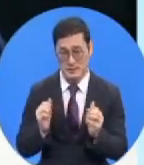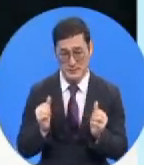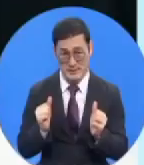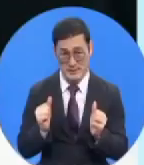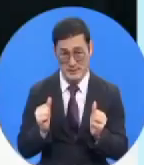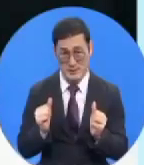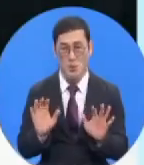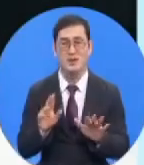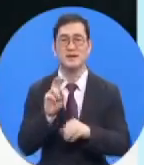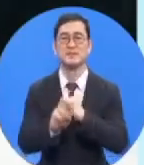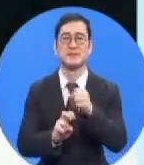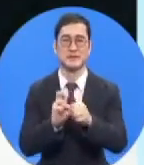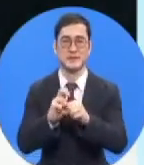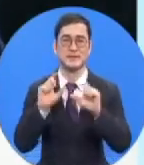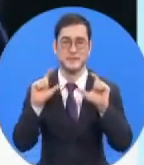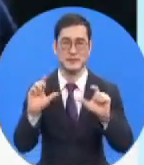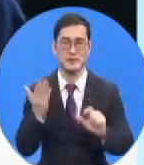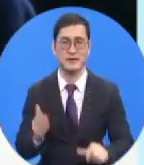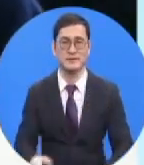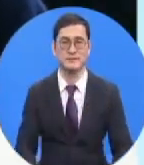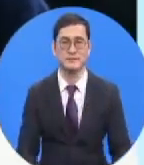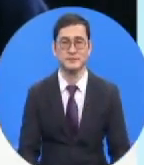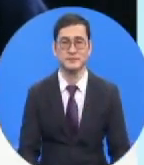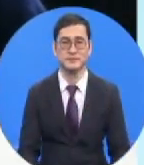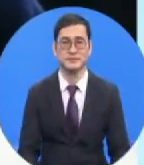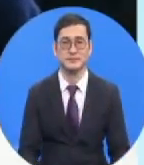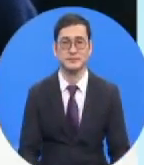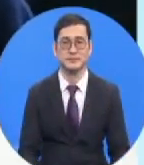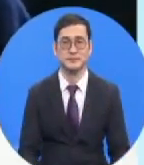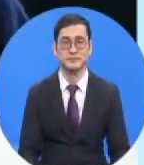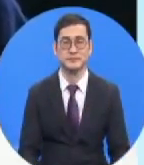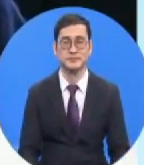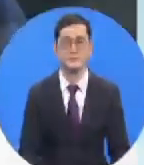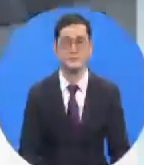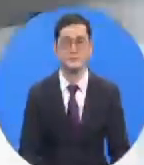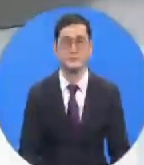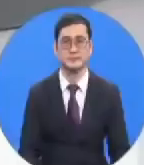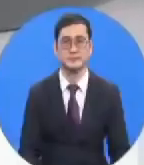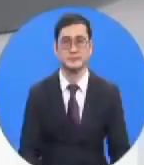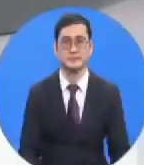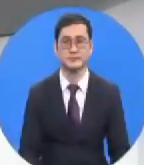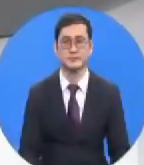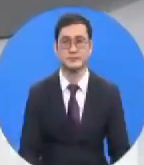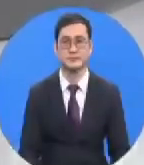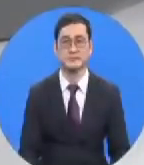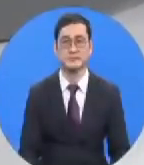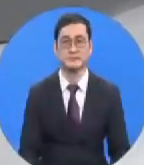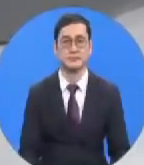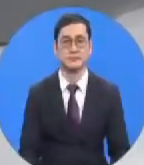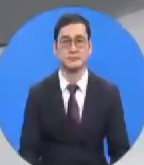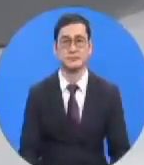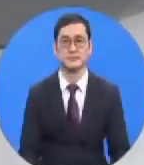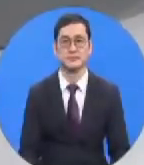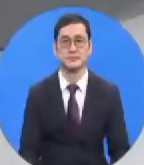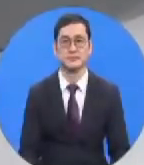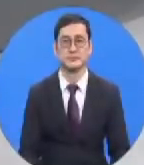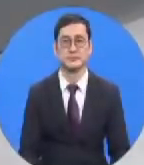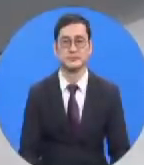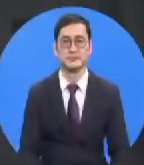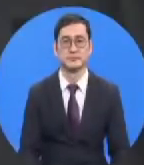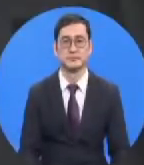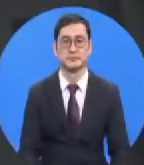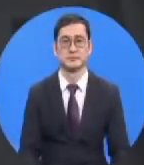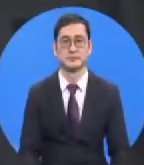지금 오늘 이제 20년 확정이 됐다고 보시면 됩니다. 그렇군요. 자, 일단은 신년부터 이 이낙연